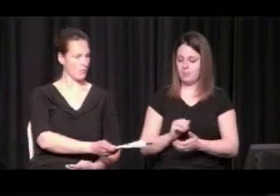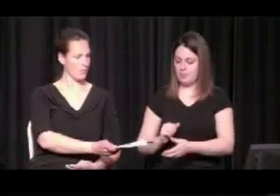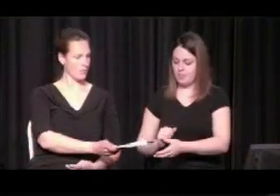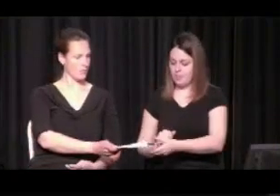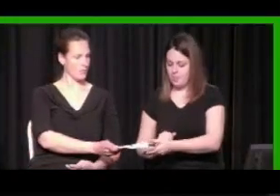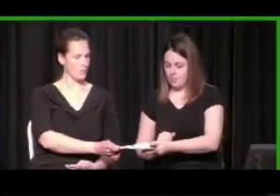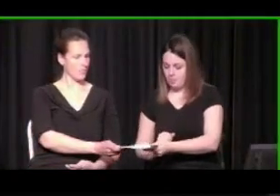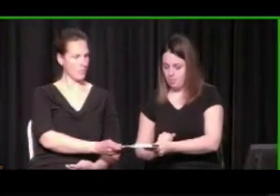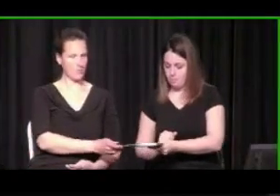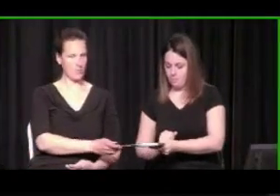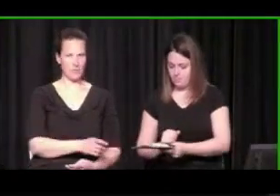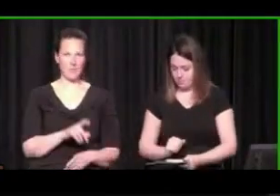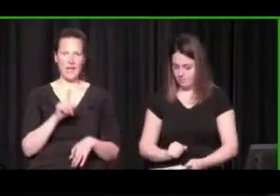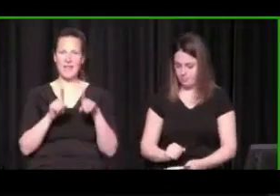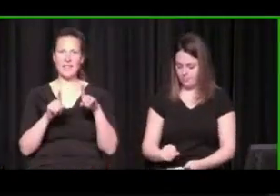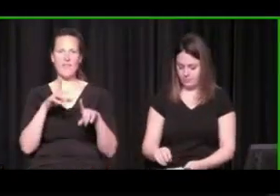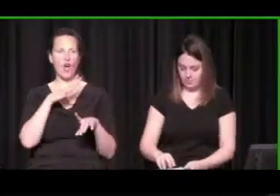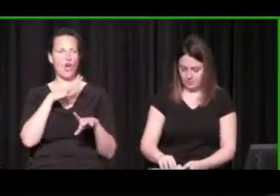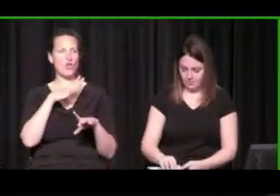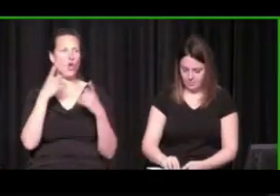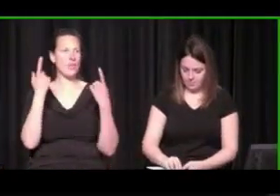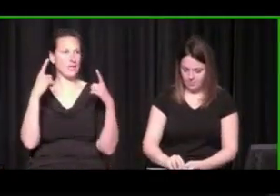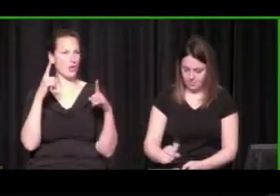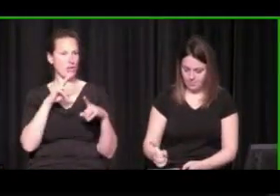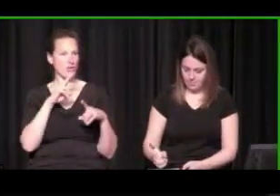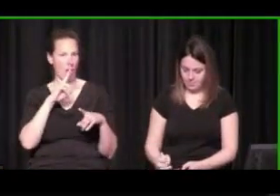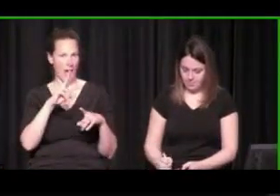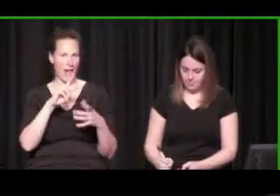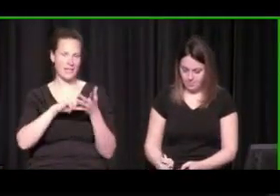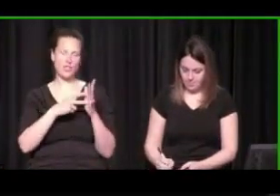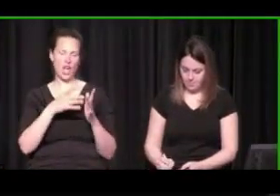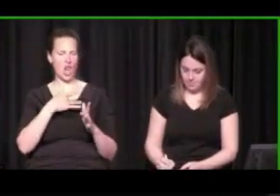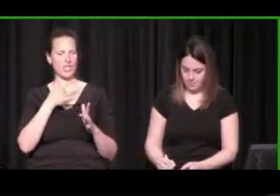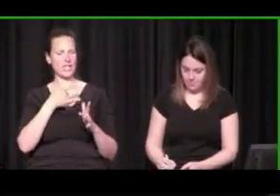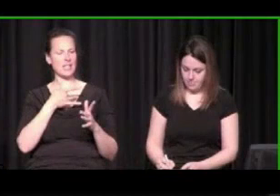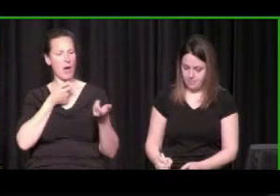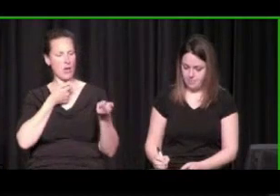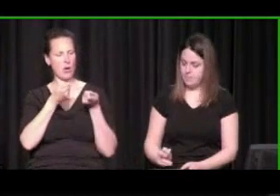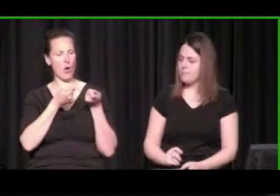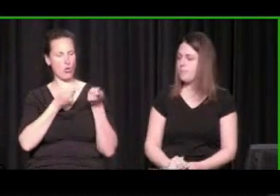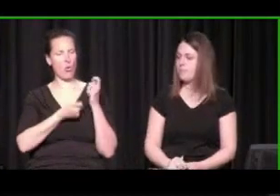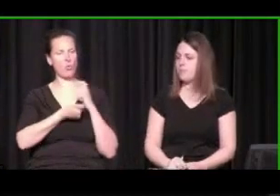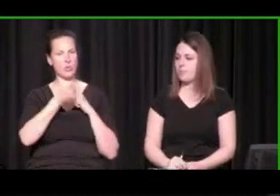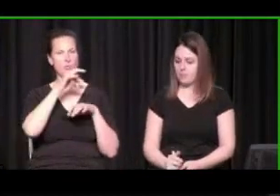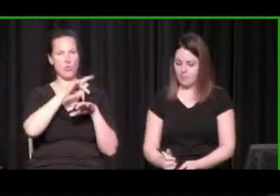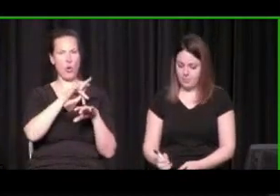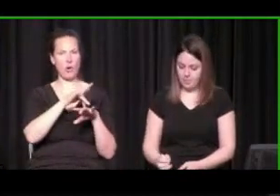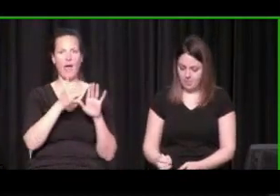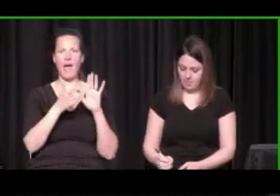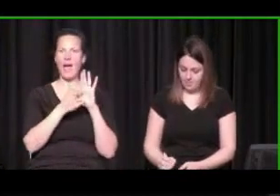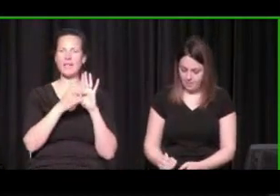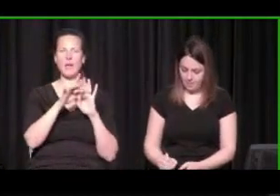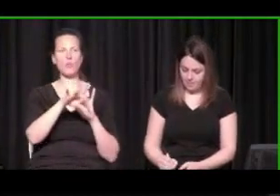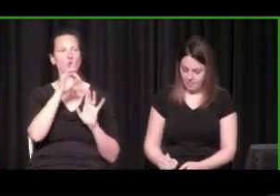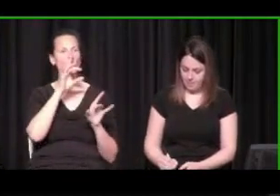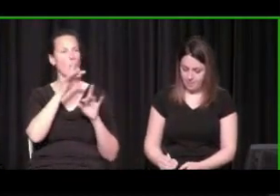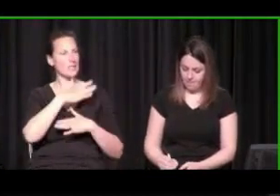réelles, la perception de contrôle est renforcée. Des occasions réelles, qu'est-ce que c'est? Pouvoir choisir des loisirs, pouvoir